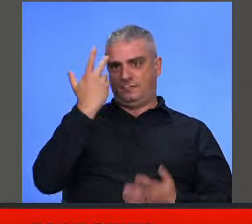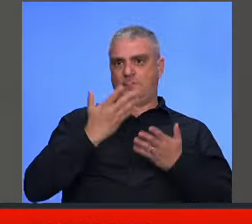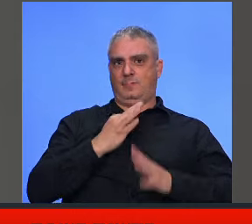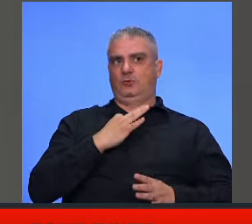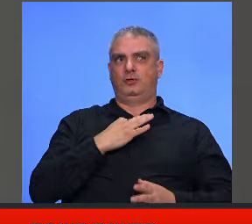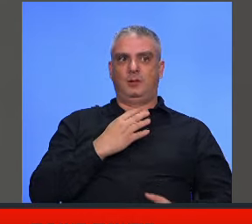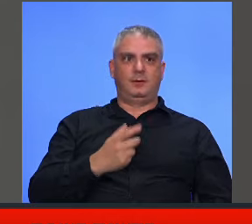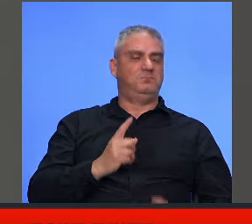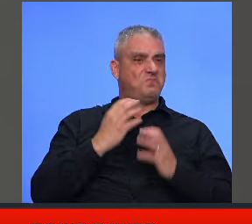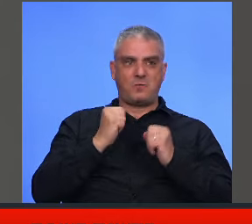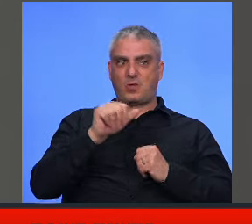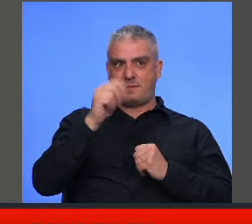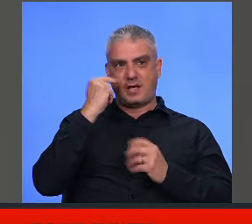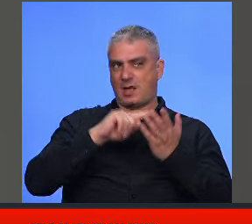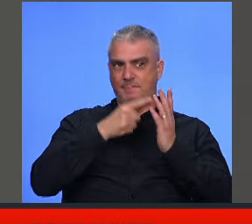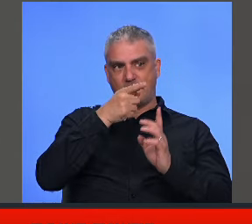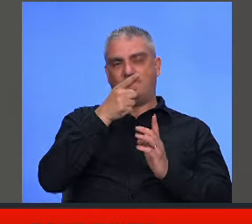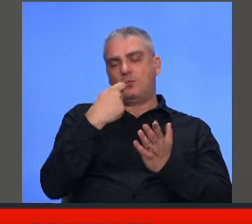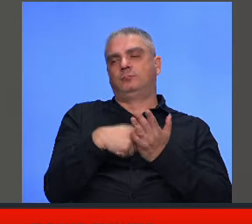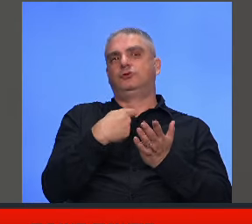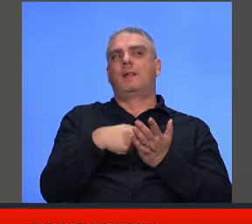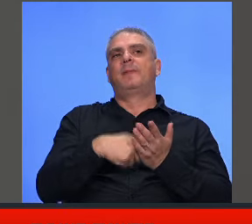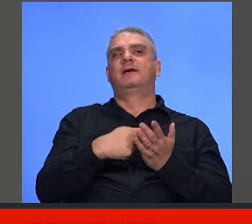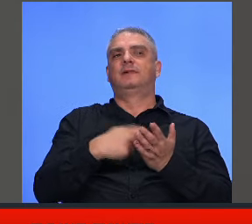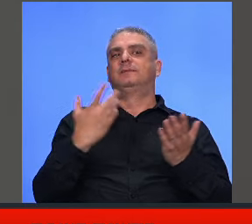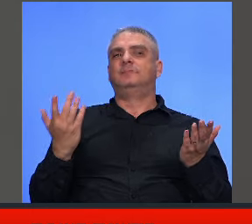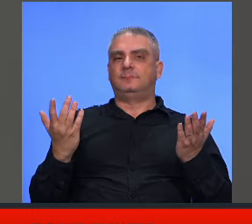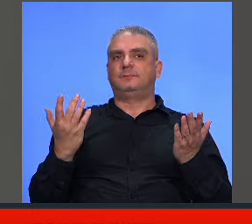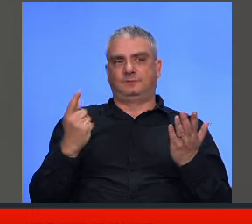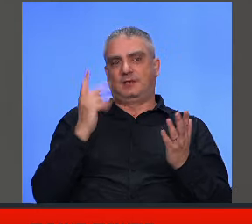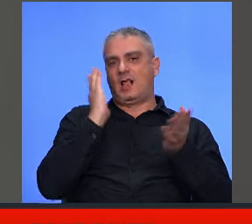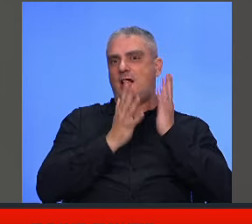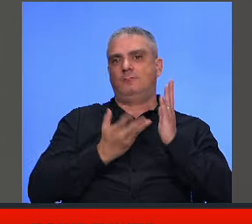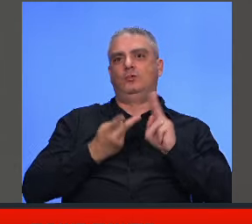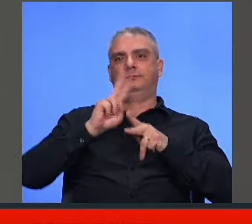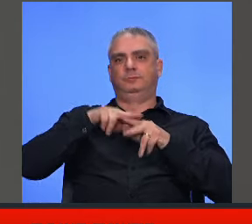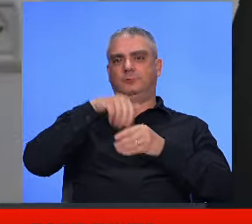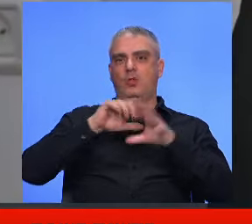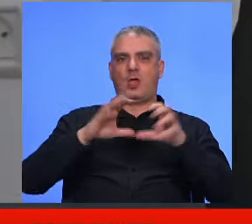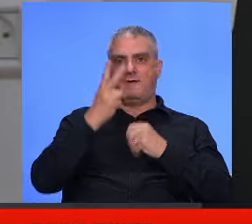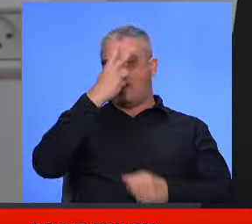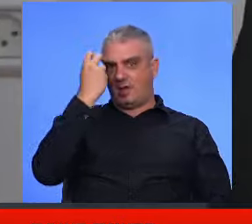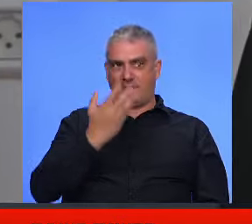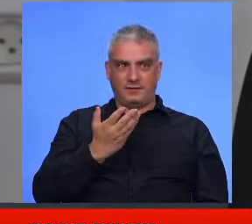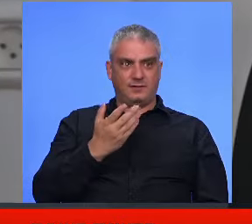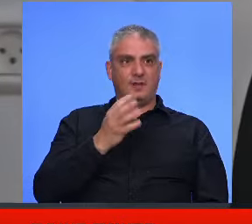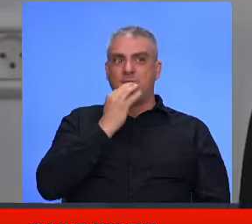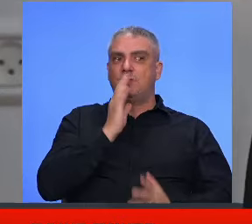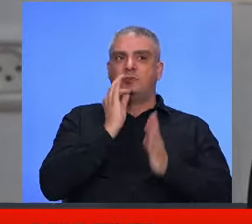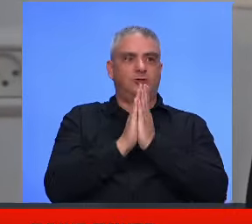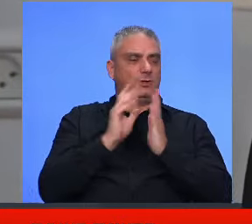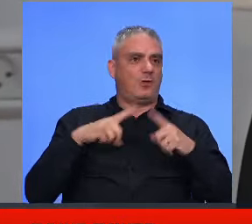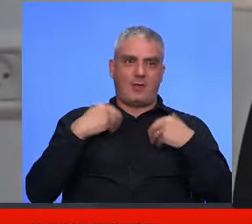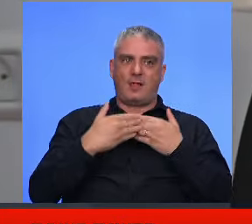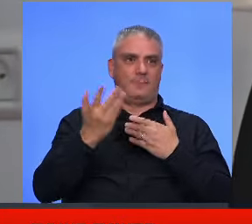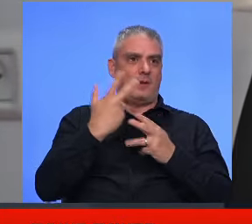لو بتوخ شامير هيا هياد اخو مشلمت المخير على هاليموت هجوه بخبره العربيه هذا عمره 16 سنه